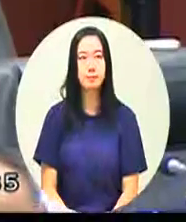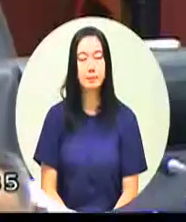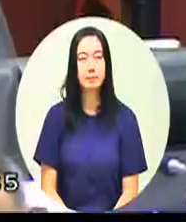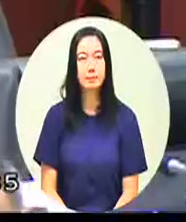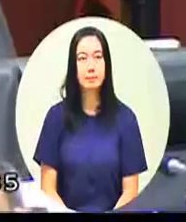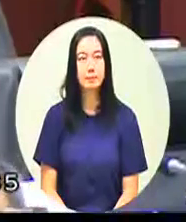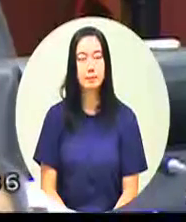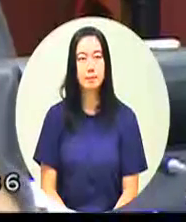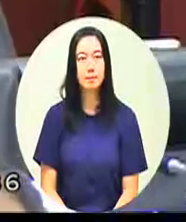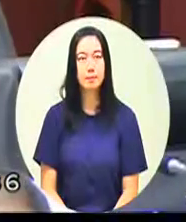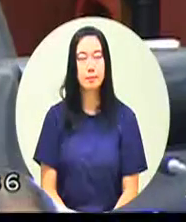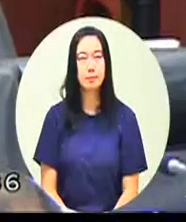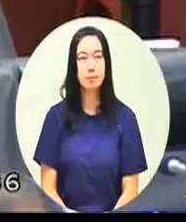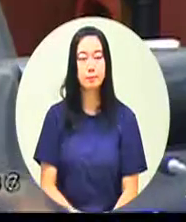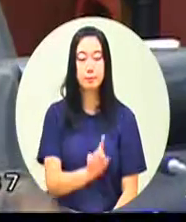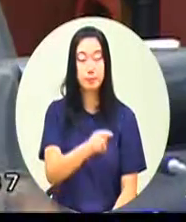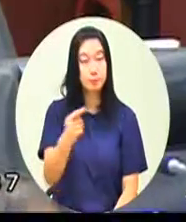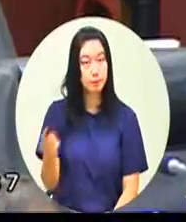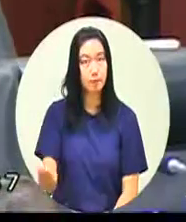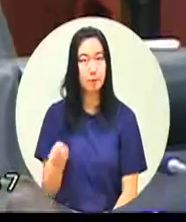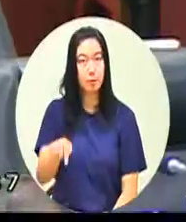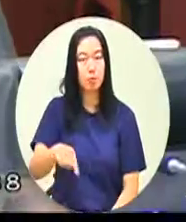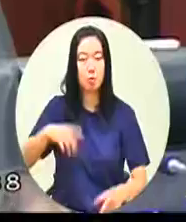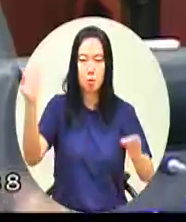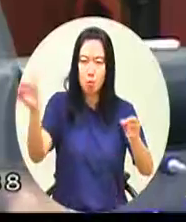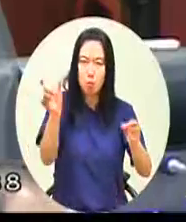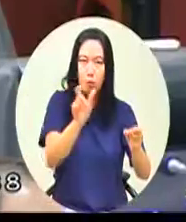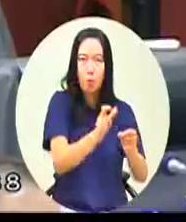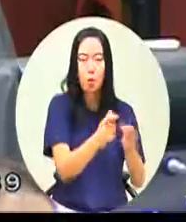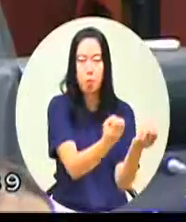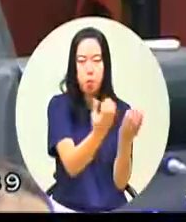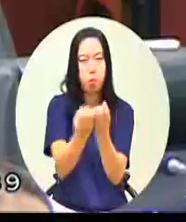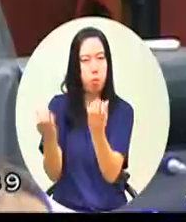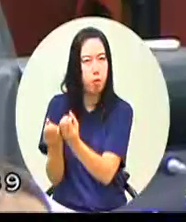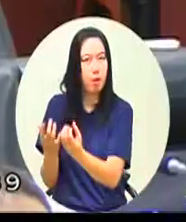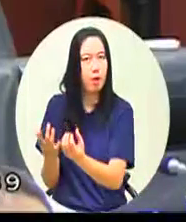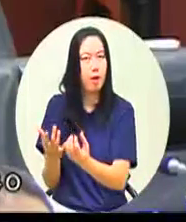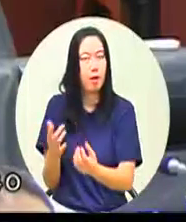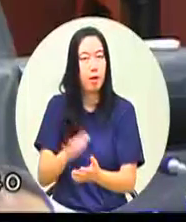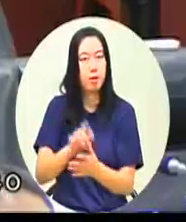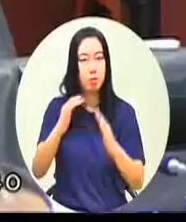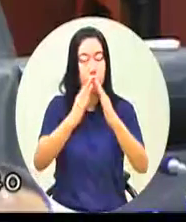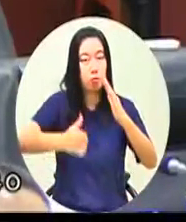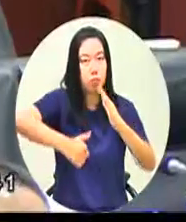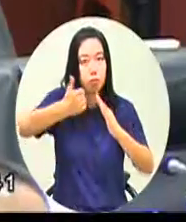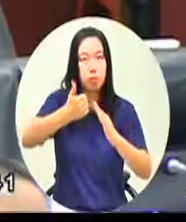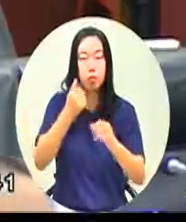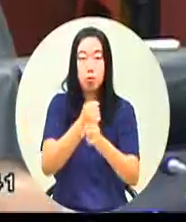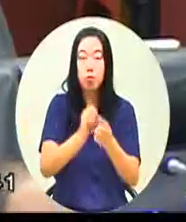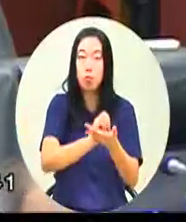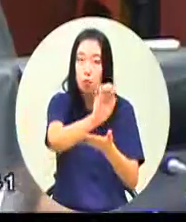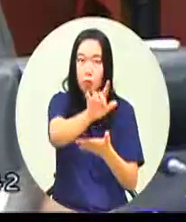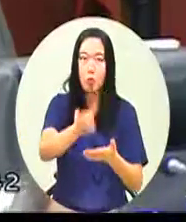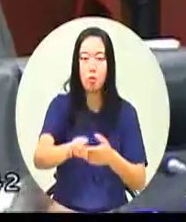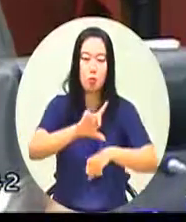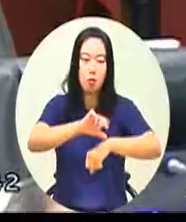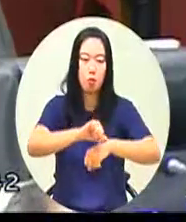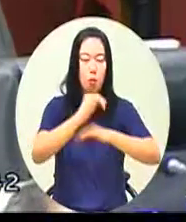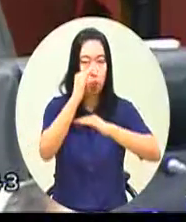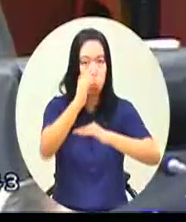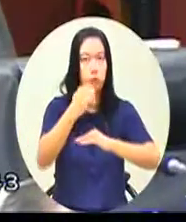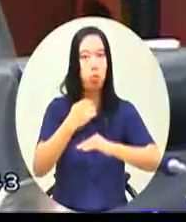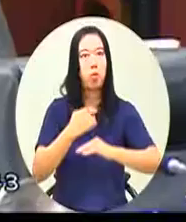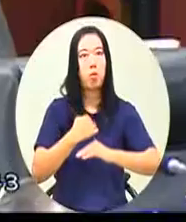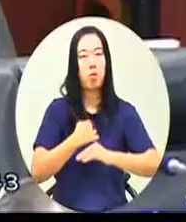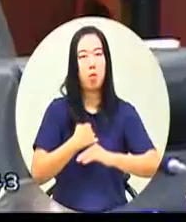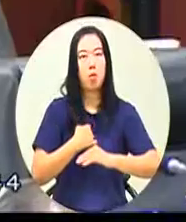再接着就是这一次的台风灾害哈，第市长的市政质询哈，因为时间有限哈。本席也没